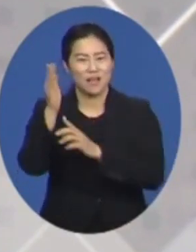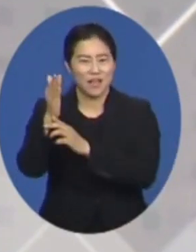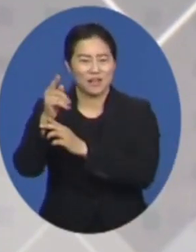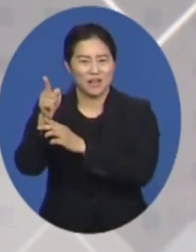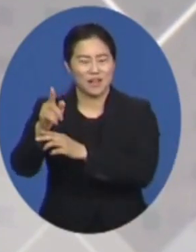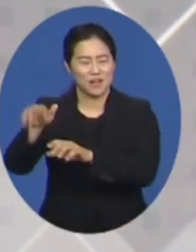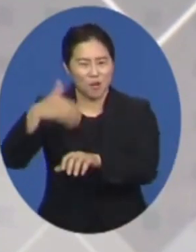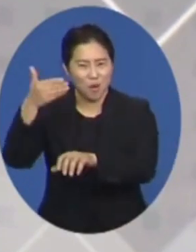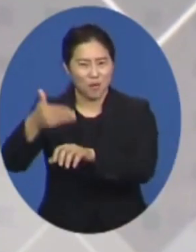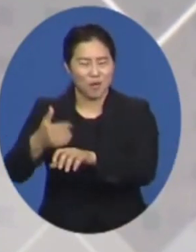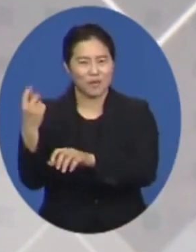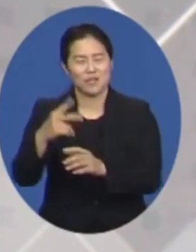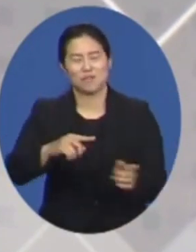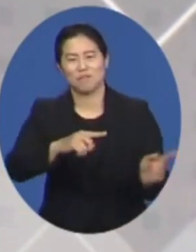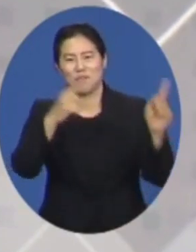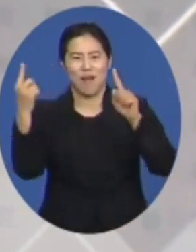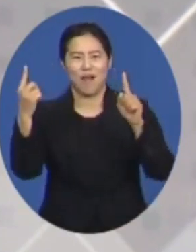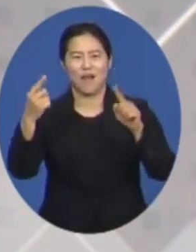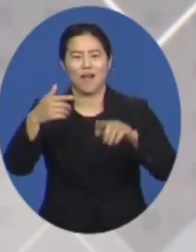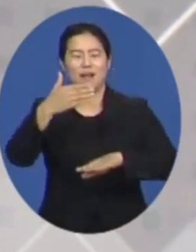협약으로 다시 찾자 감사합니다